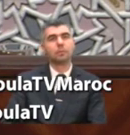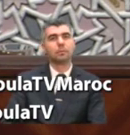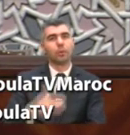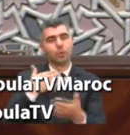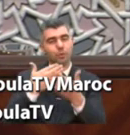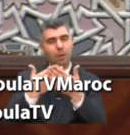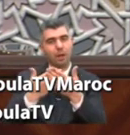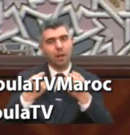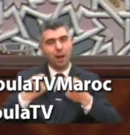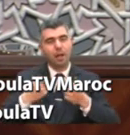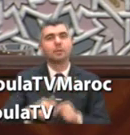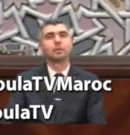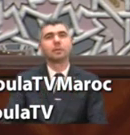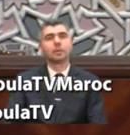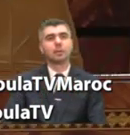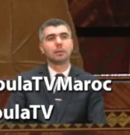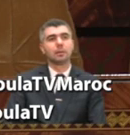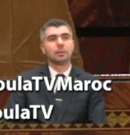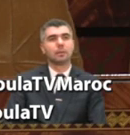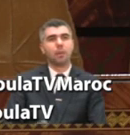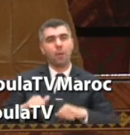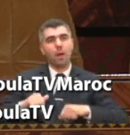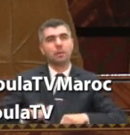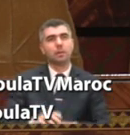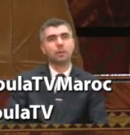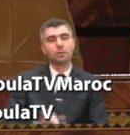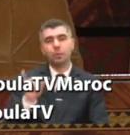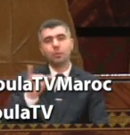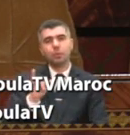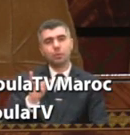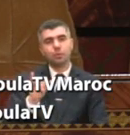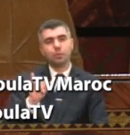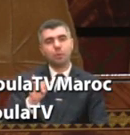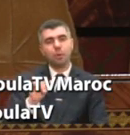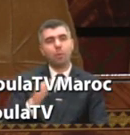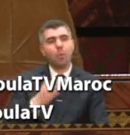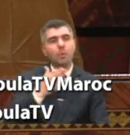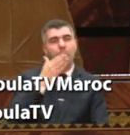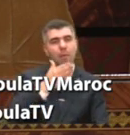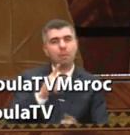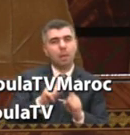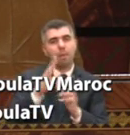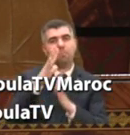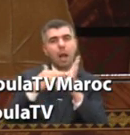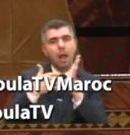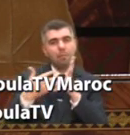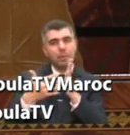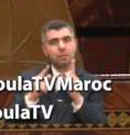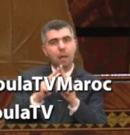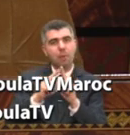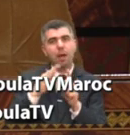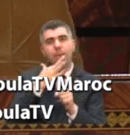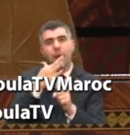شكرا السيد الرئيس. السيدة الوزيرة، عن مآل إعداد المخطط الوطني لتبسيط التجارة